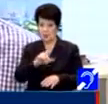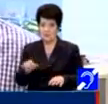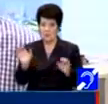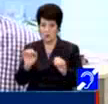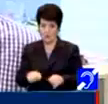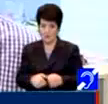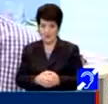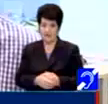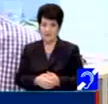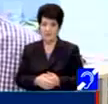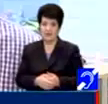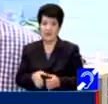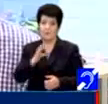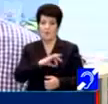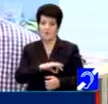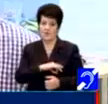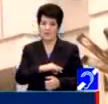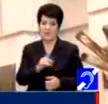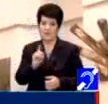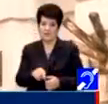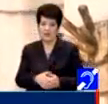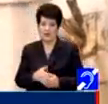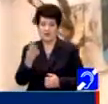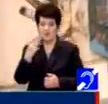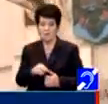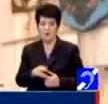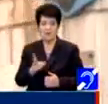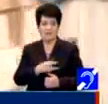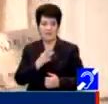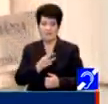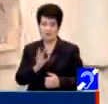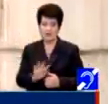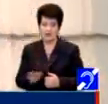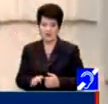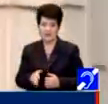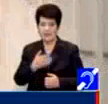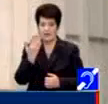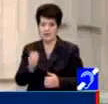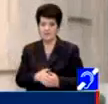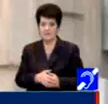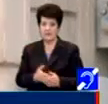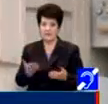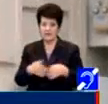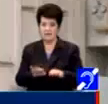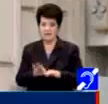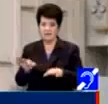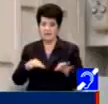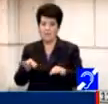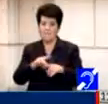vor putea să profite poate chiar într-un mod nedorit de lipsa închiderii pachetului